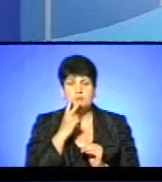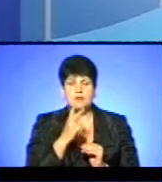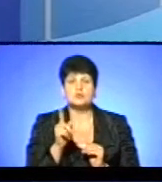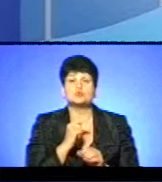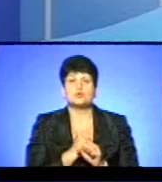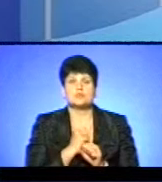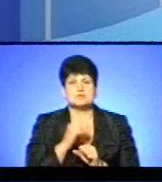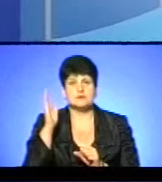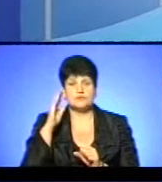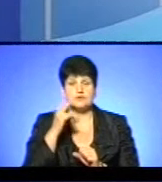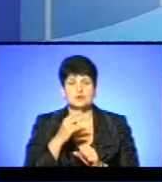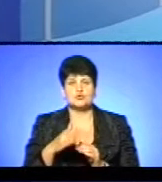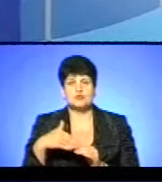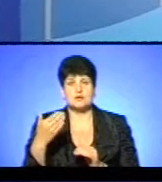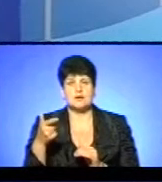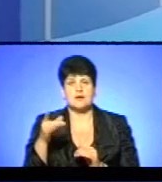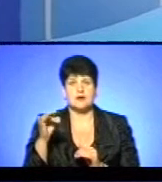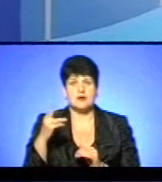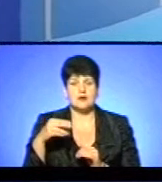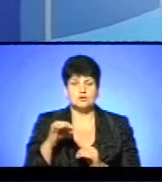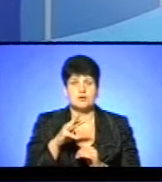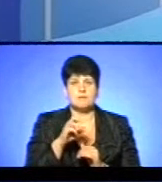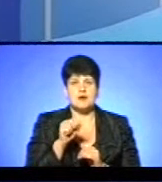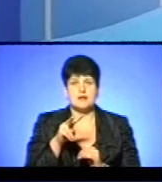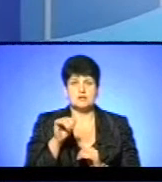воді, з сторони Глядок, з сторони Малашівців, селяни